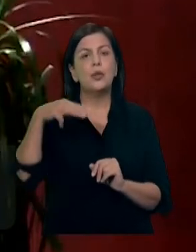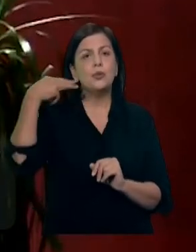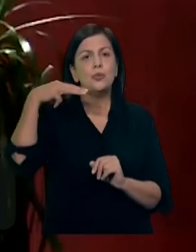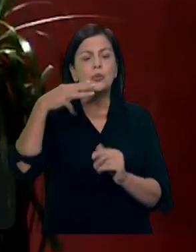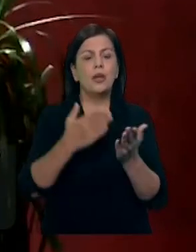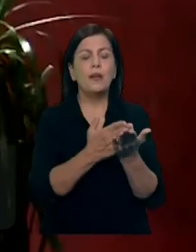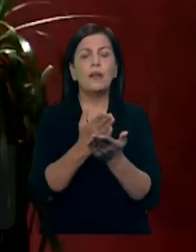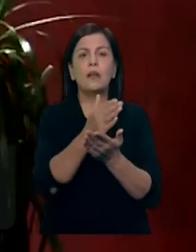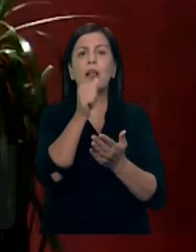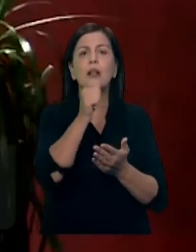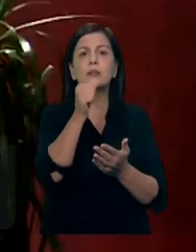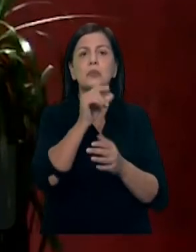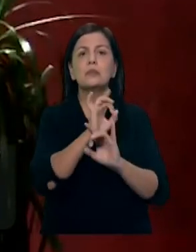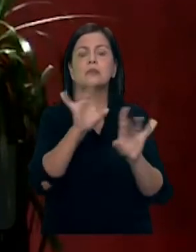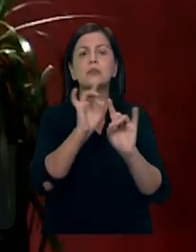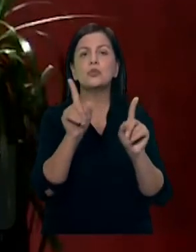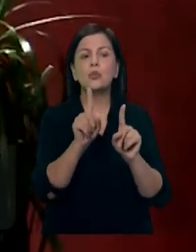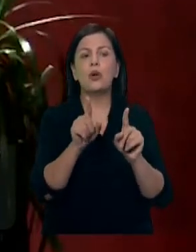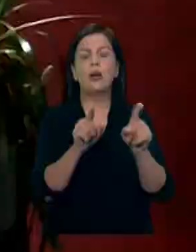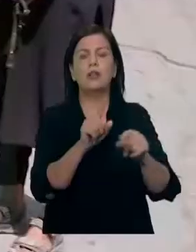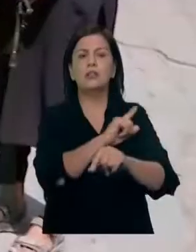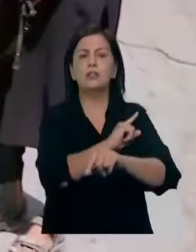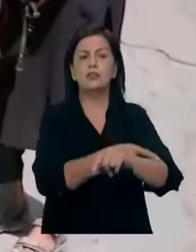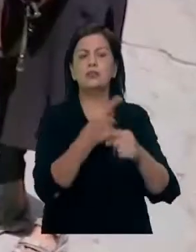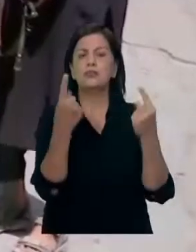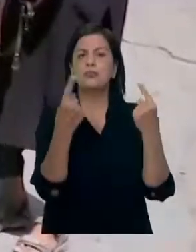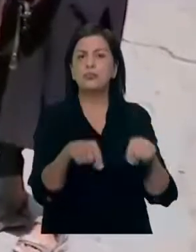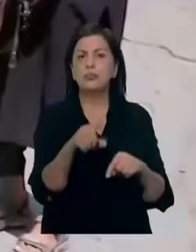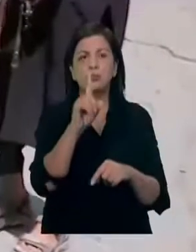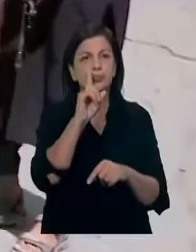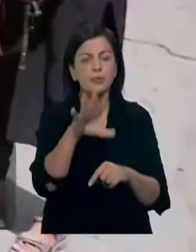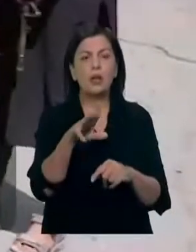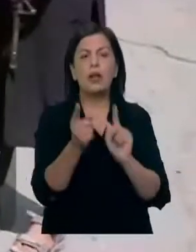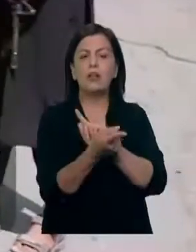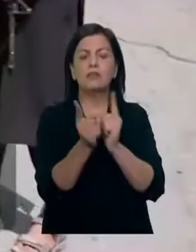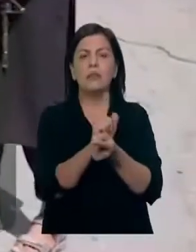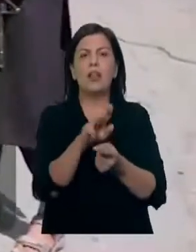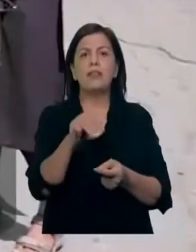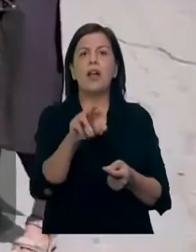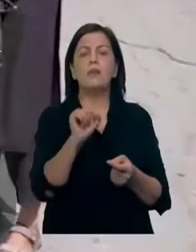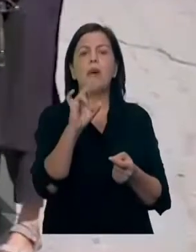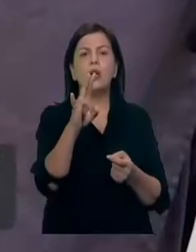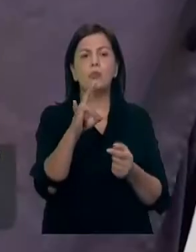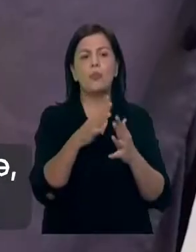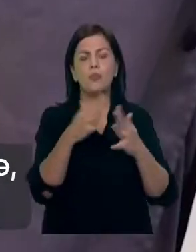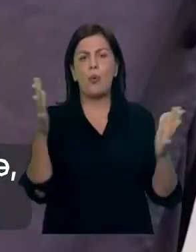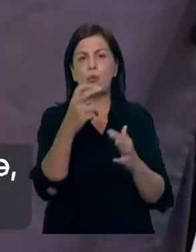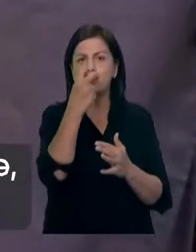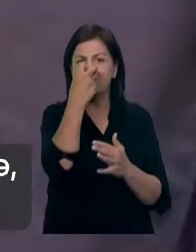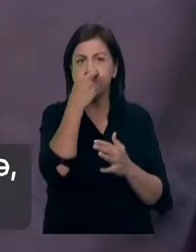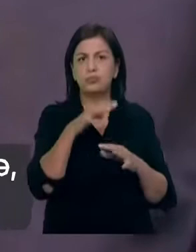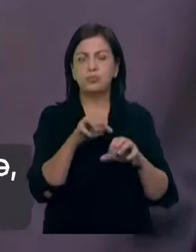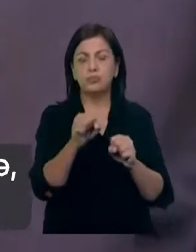isə bununla təşkilat zərərsizləşdirilməyə Əksinə, Taliban hərəkatı açıq şəkildə mübarizə aparar və